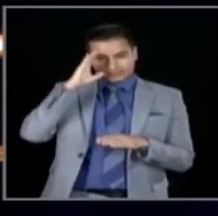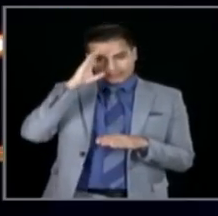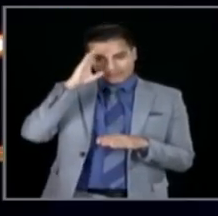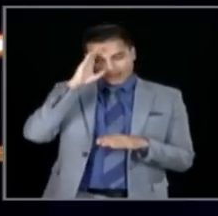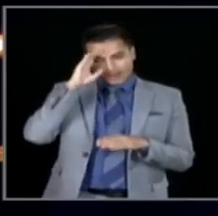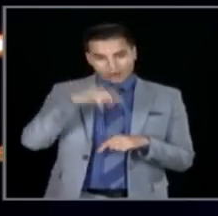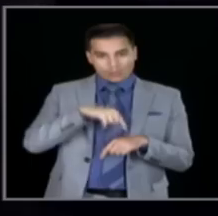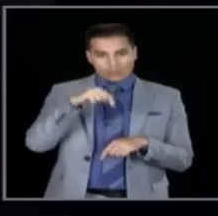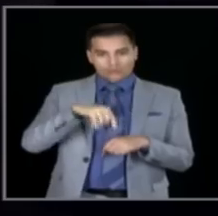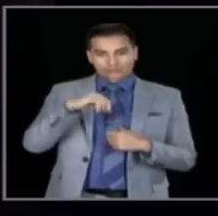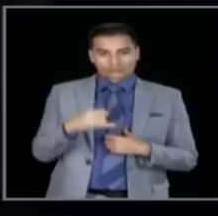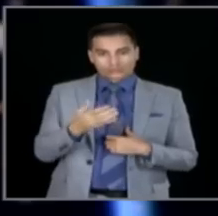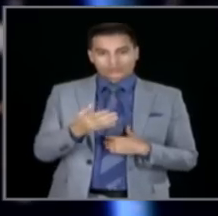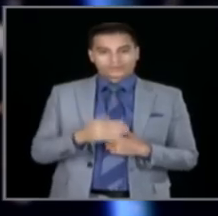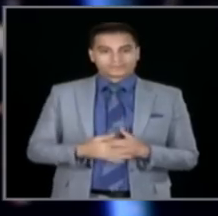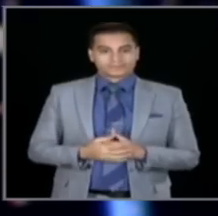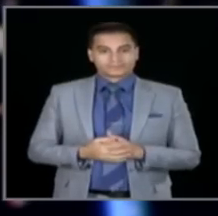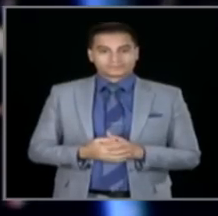معاد الجوكر.